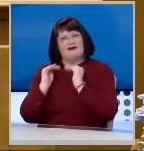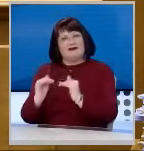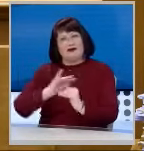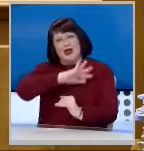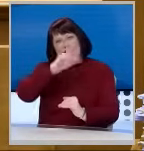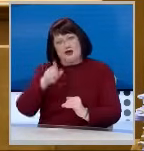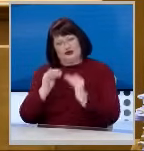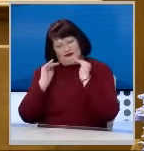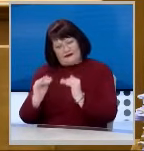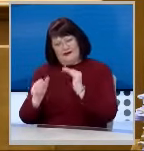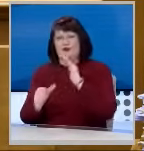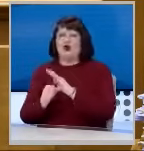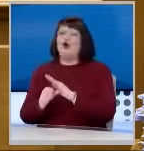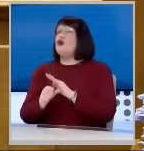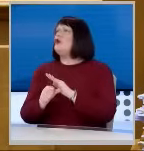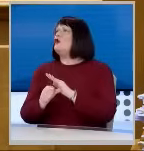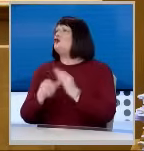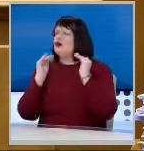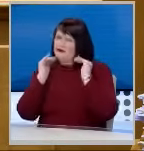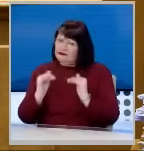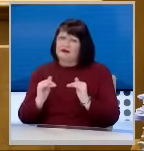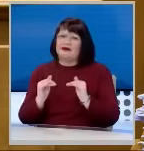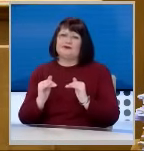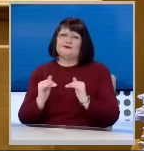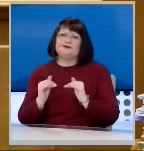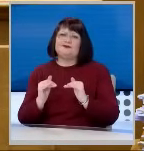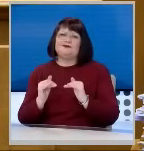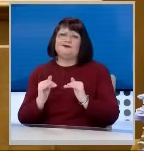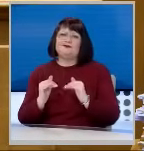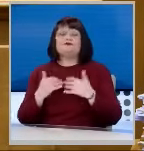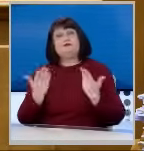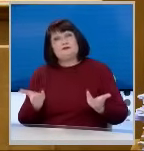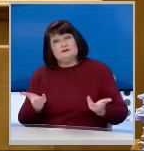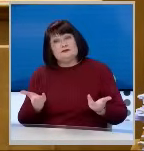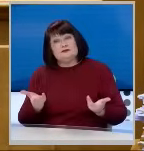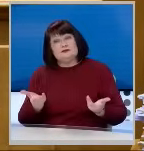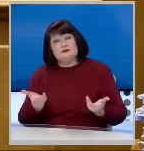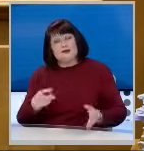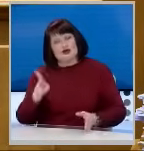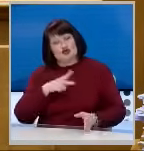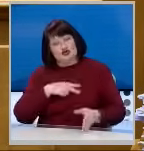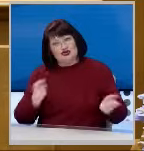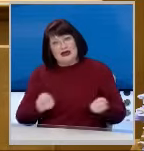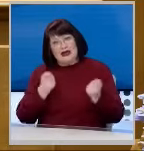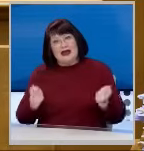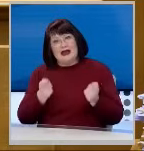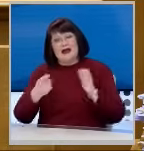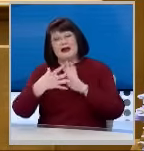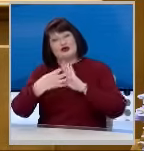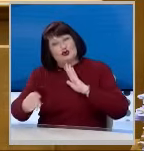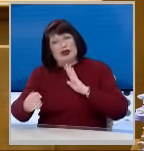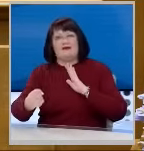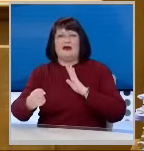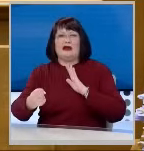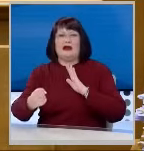τέλους τον κράτησε ο κύριος μητσοτάκης μέχρι τέλους αλλά σοφά πράτο τον εξαίρεσε